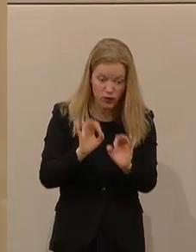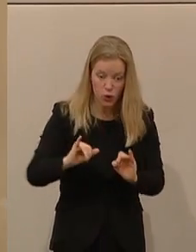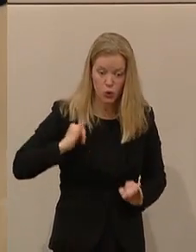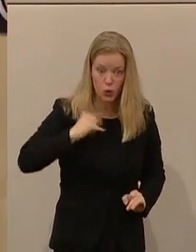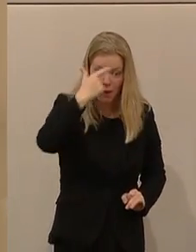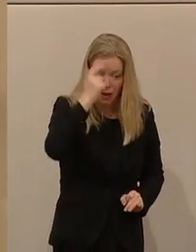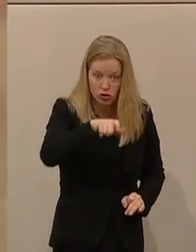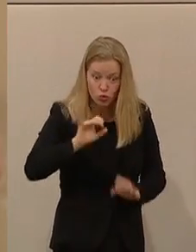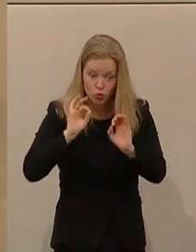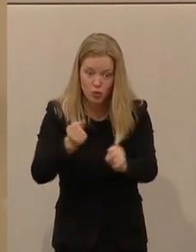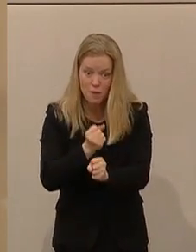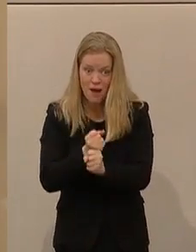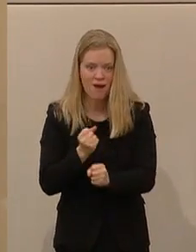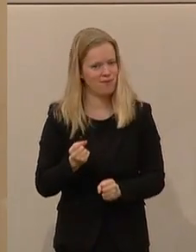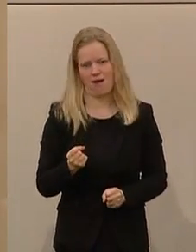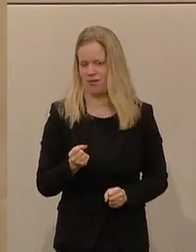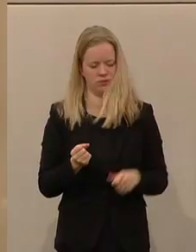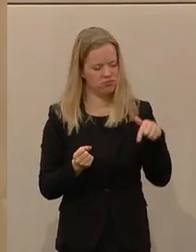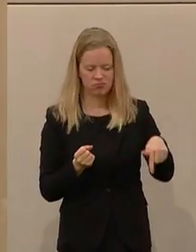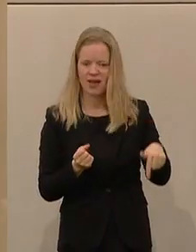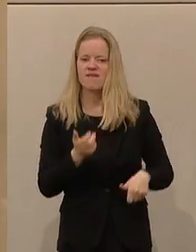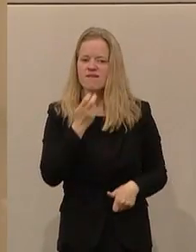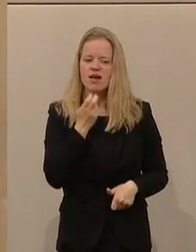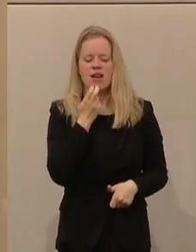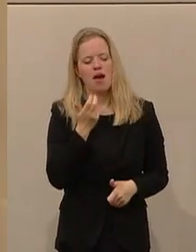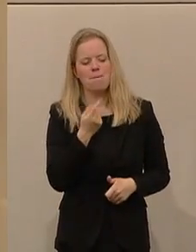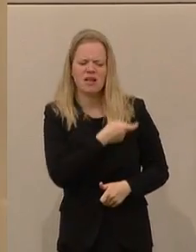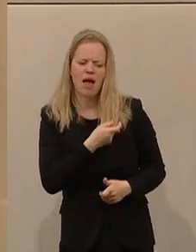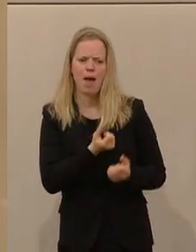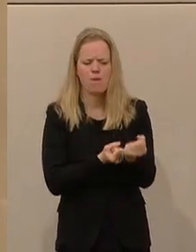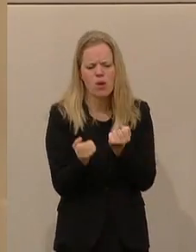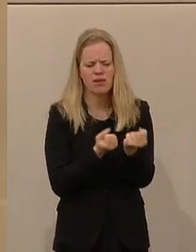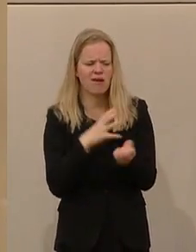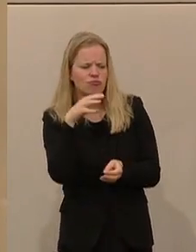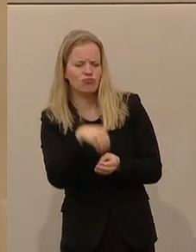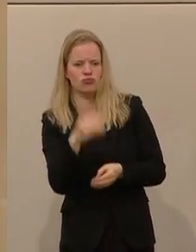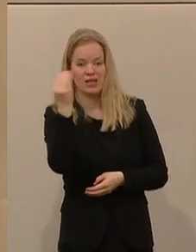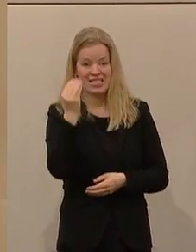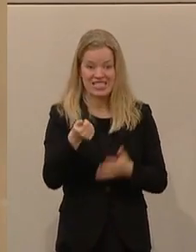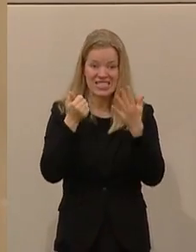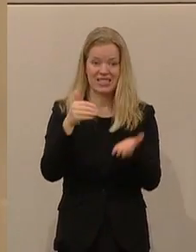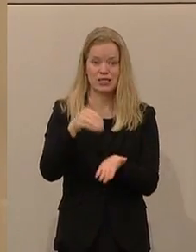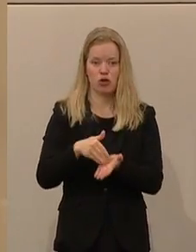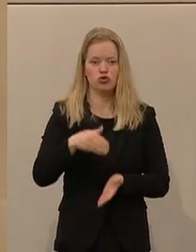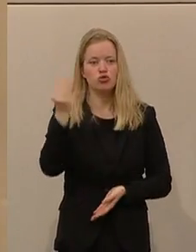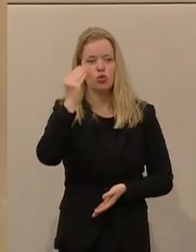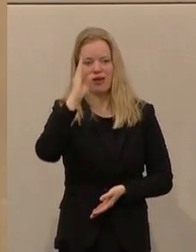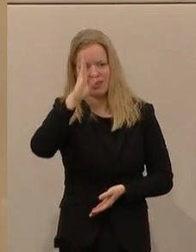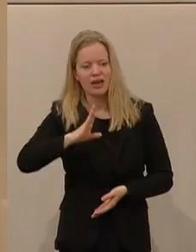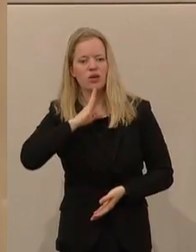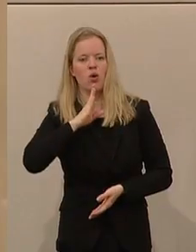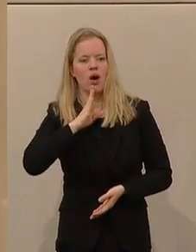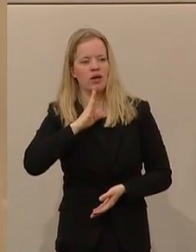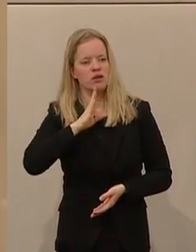wollen Parteipolitik in die Schulen hineinbringen. Sie wollen 6.000 Schuldirektorinnen und Direktoren weiterhin entlang